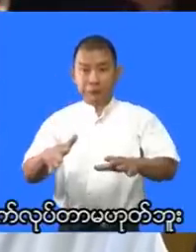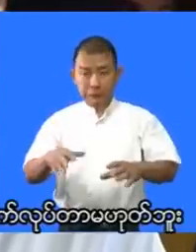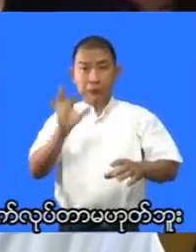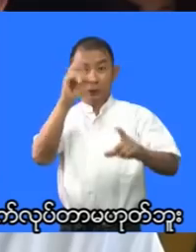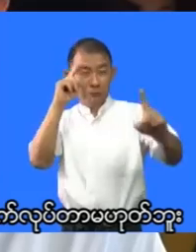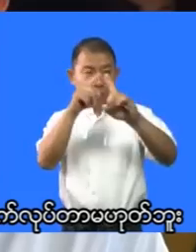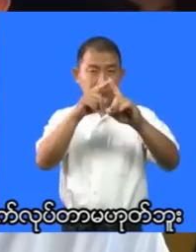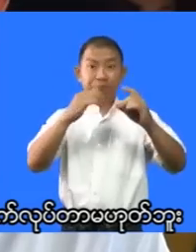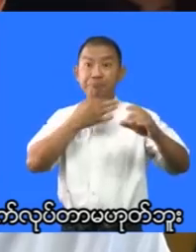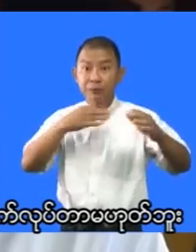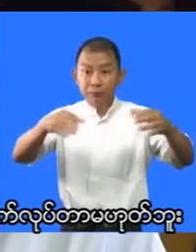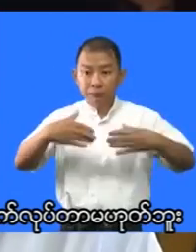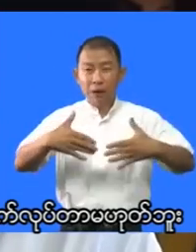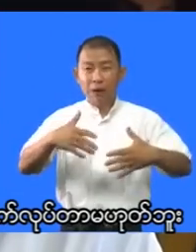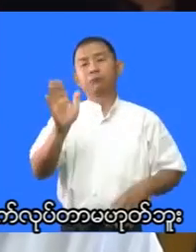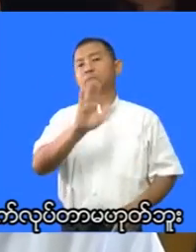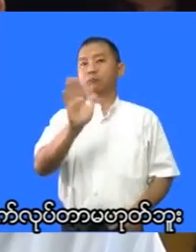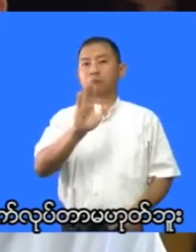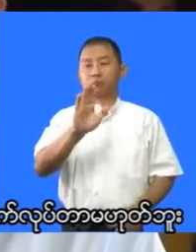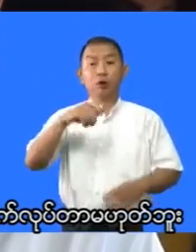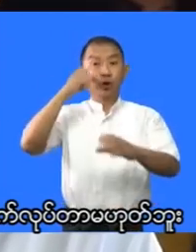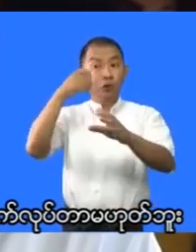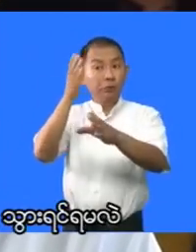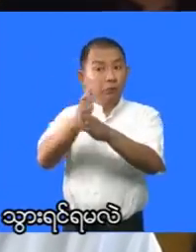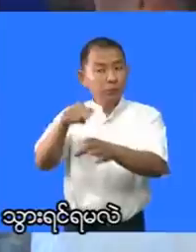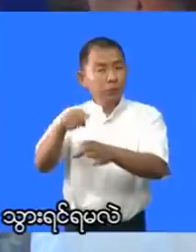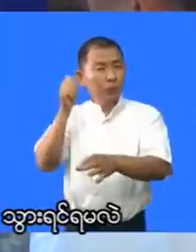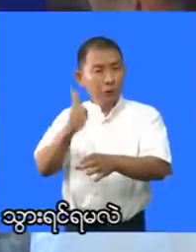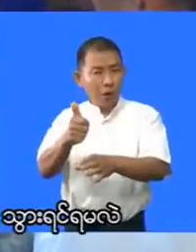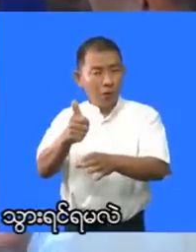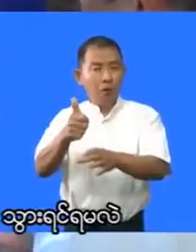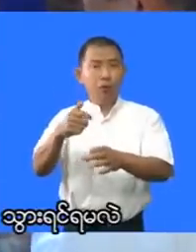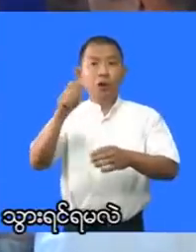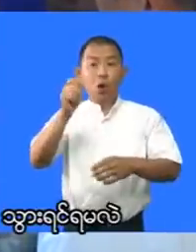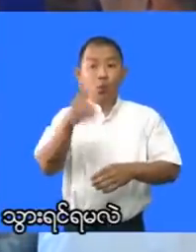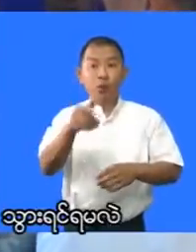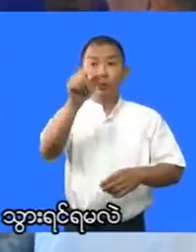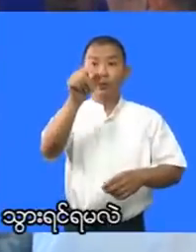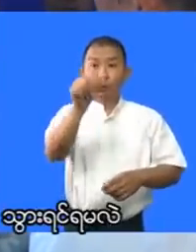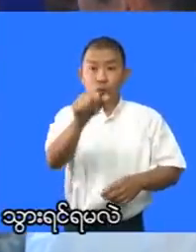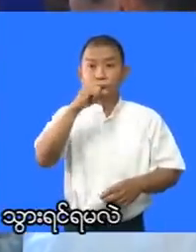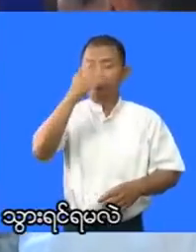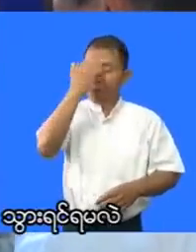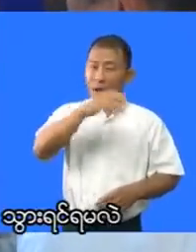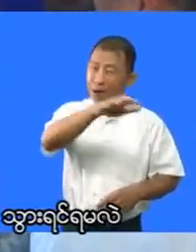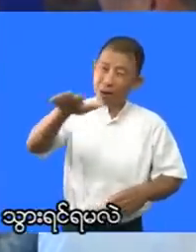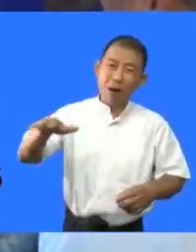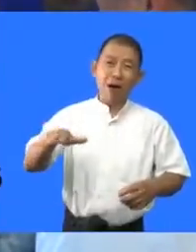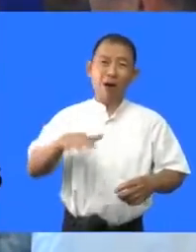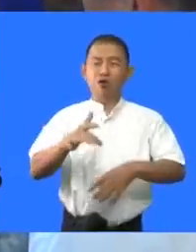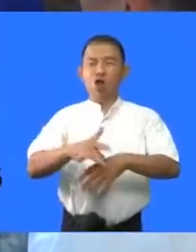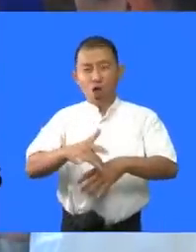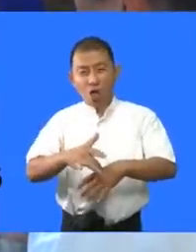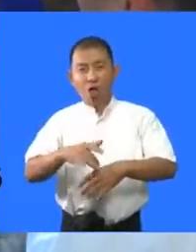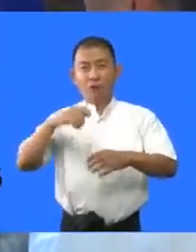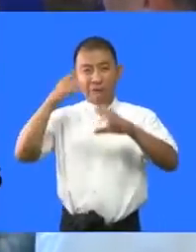တယ်ဆိုတော့ယုံတရားစီမံကိန်းဖြစ်လာတာလေကျွန်တော်တို့ကစီးပွားရေးတက်တက်လုပ်တာမဟုတ်ဘူးကျွန်တော်ရုပ်ရှင်တကားထုတ်ကြည့်တယ်ထုတ်ကြည့်ပြီးတော့ဒီလိုနည်းနေနဲ့သွားရင်ရမလားဆို